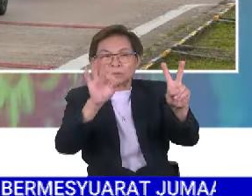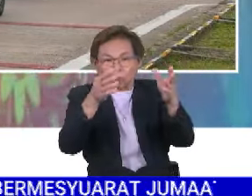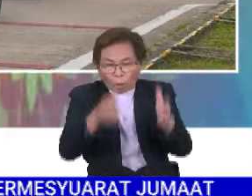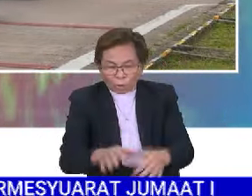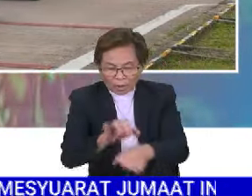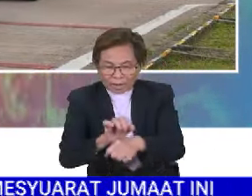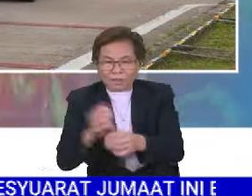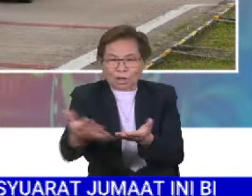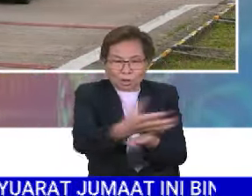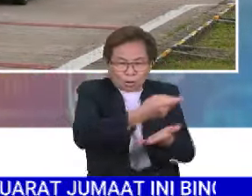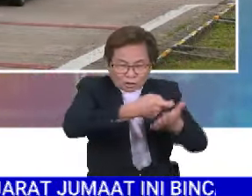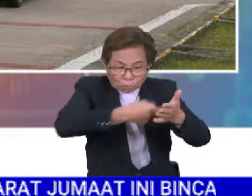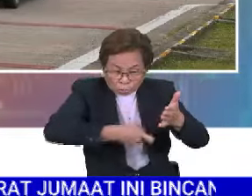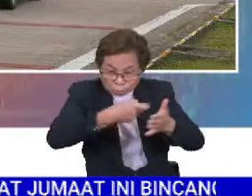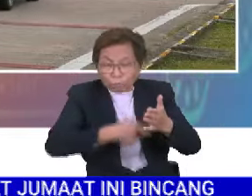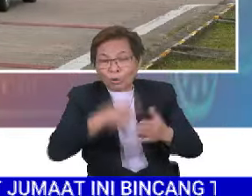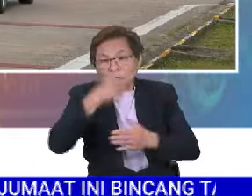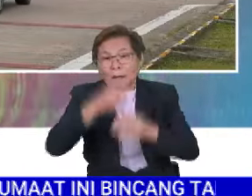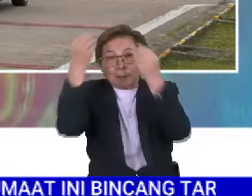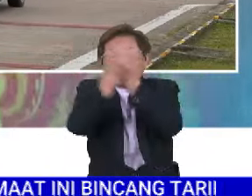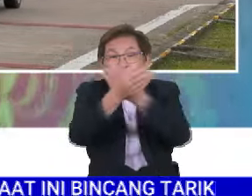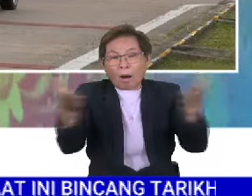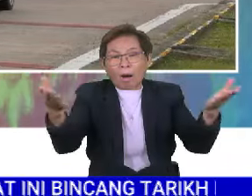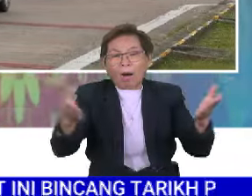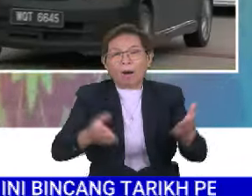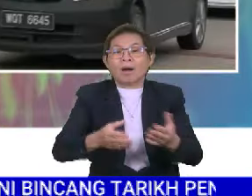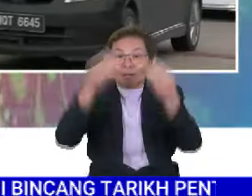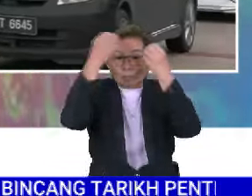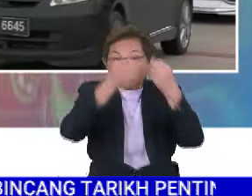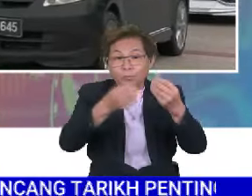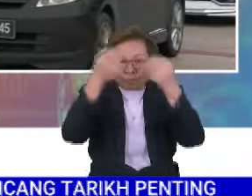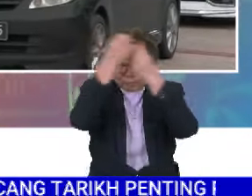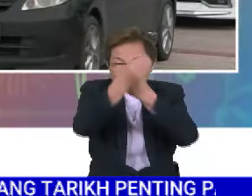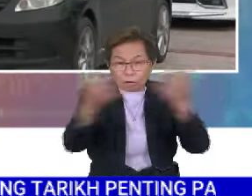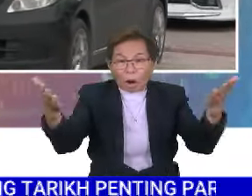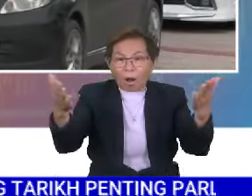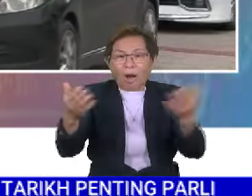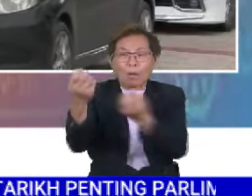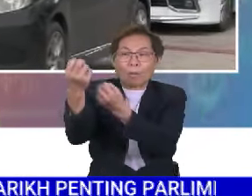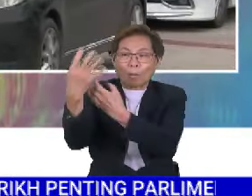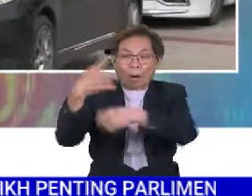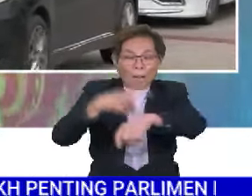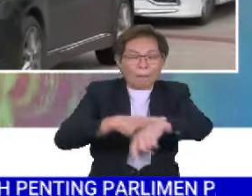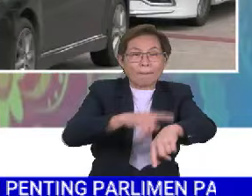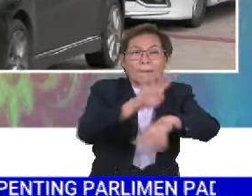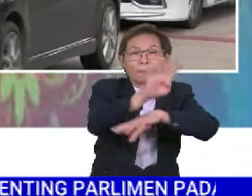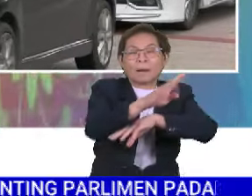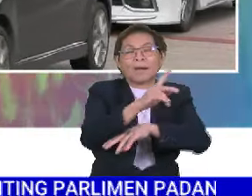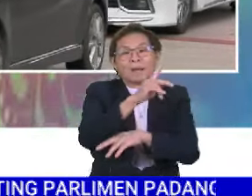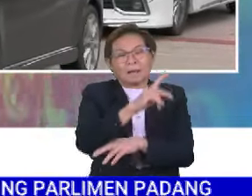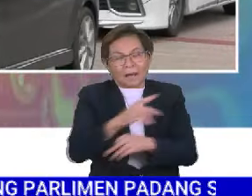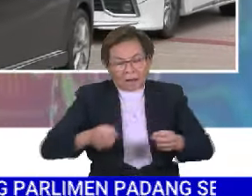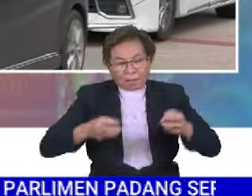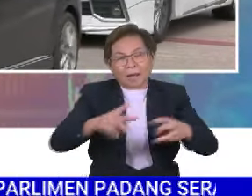orang. Saya juga ingin membawakan sedikit info trafik setakat jam 4 petang di lebuh raya KLK.